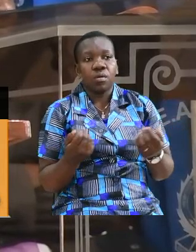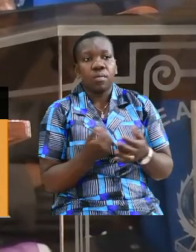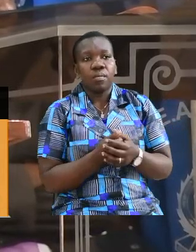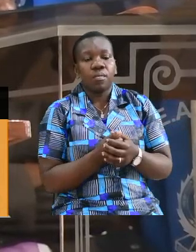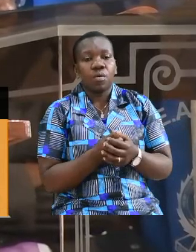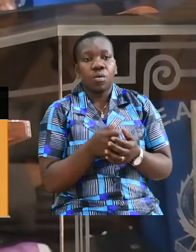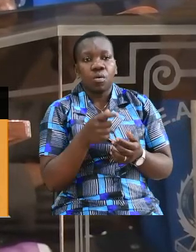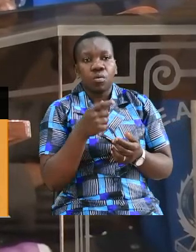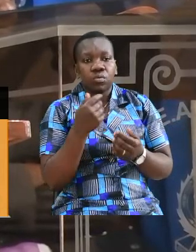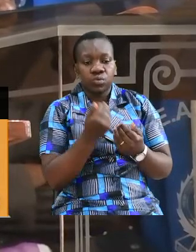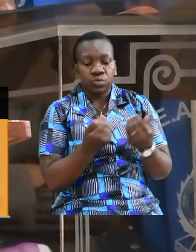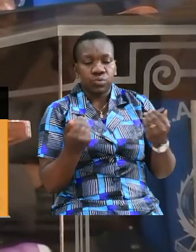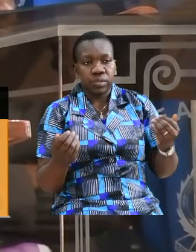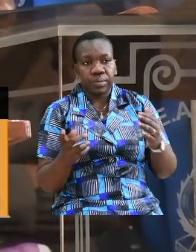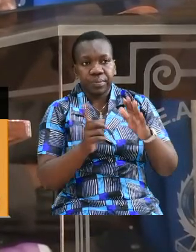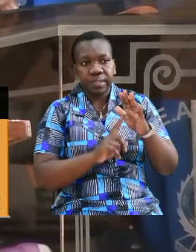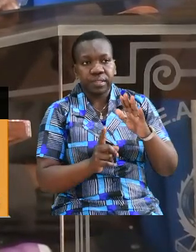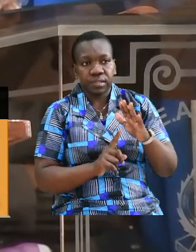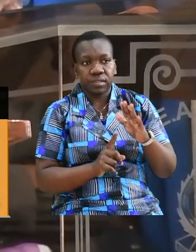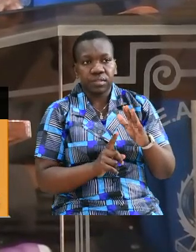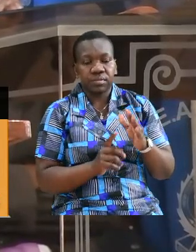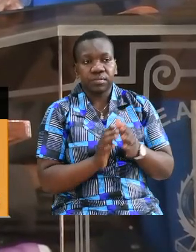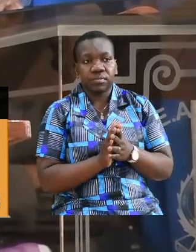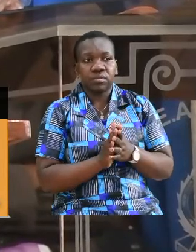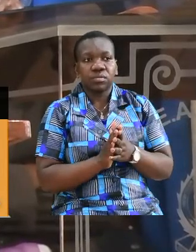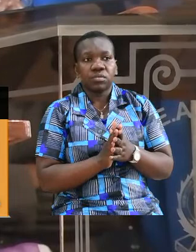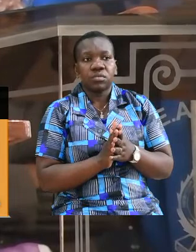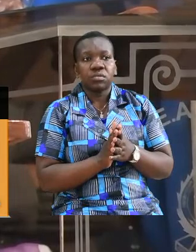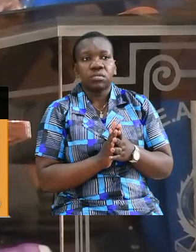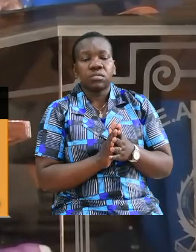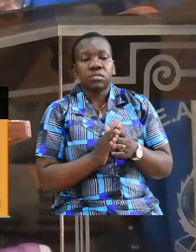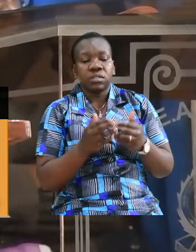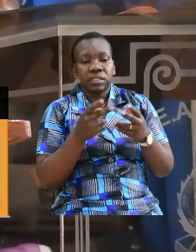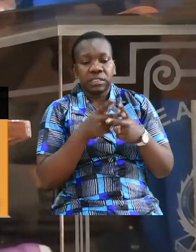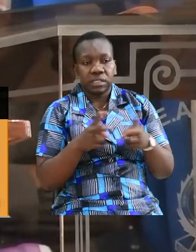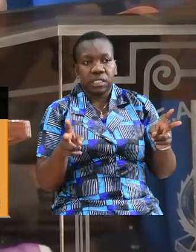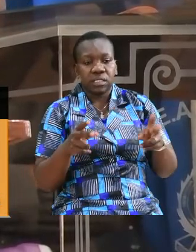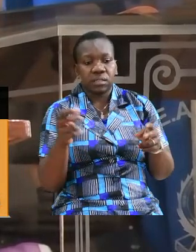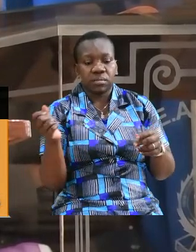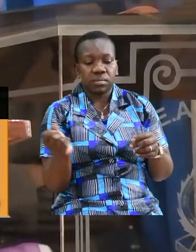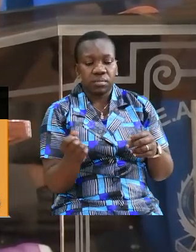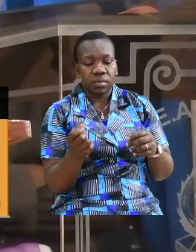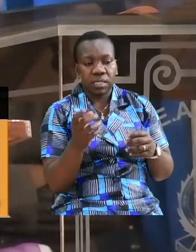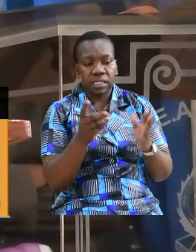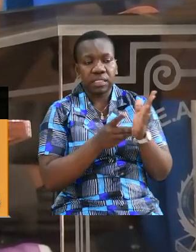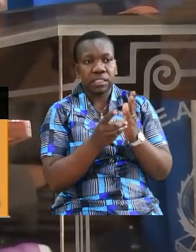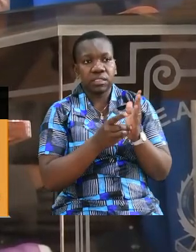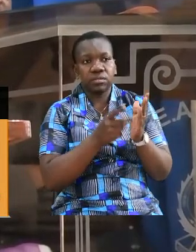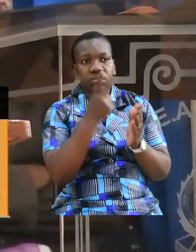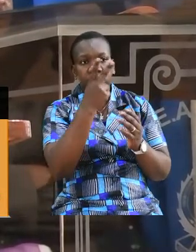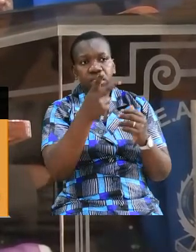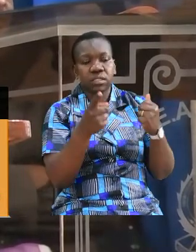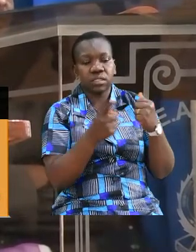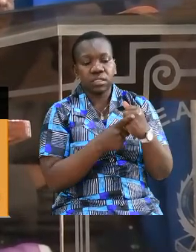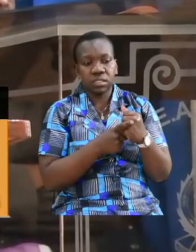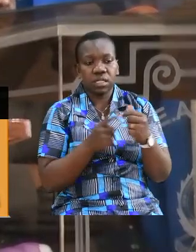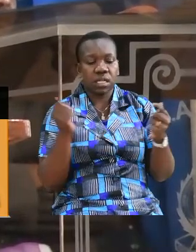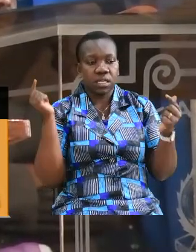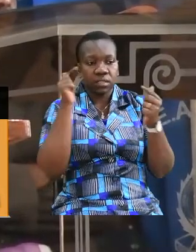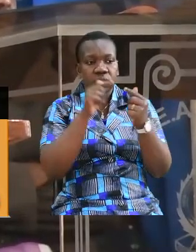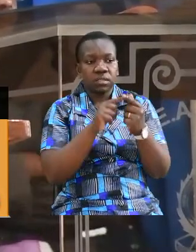of children ministry, ambayo itaanza tarehe 26 hadi tarehe